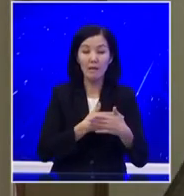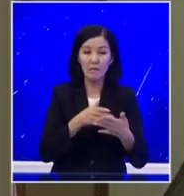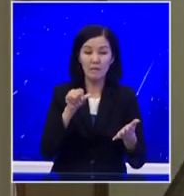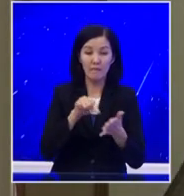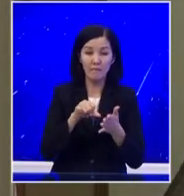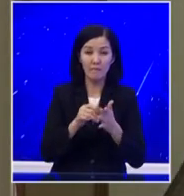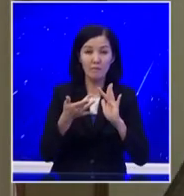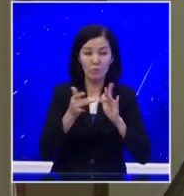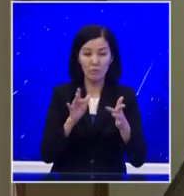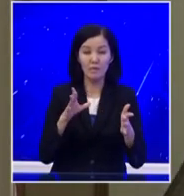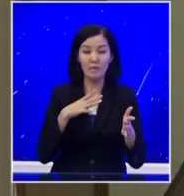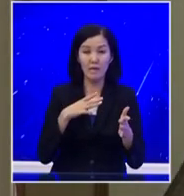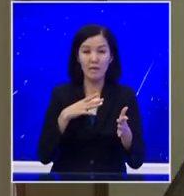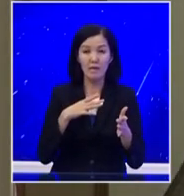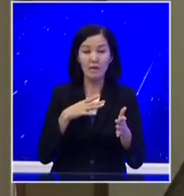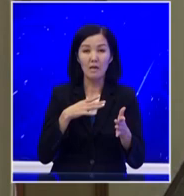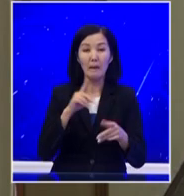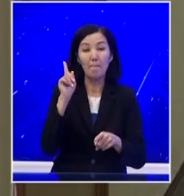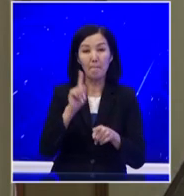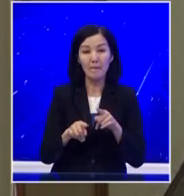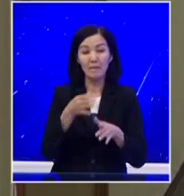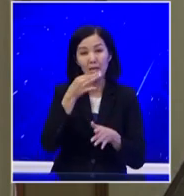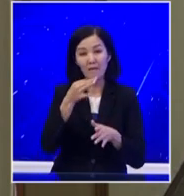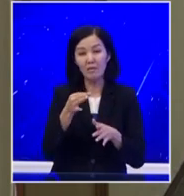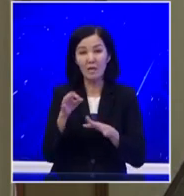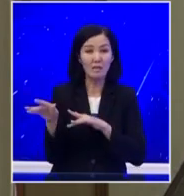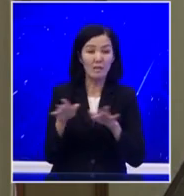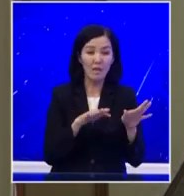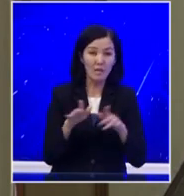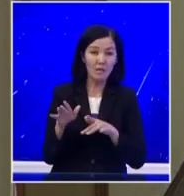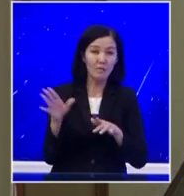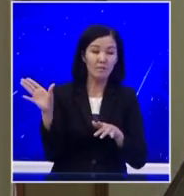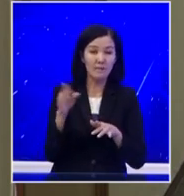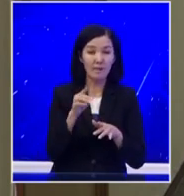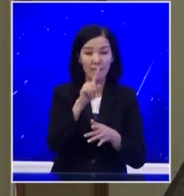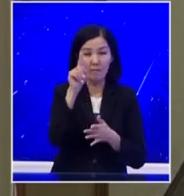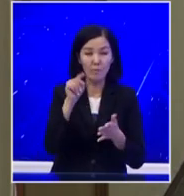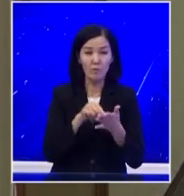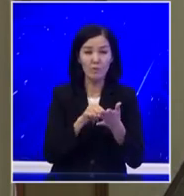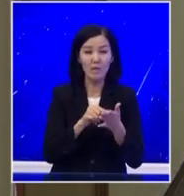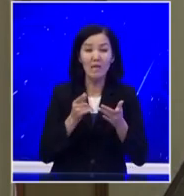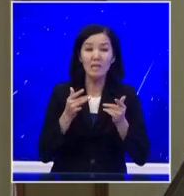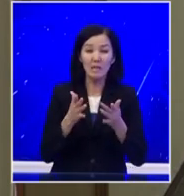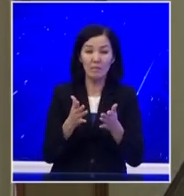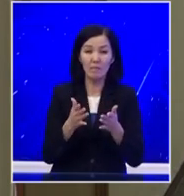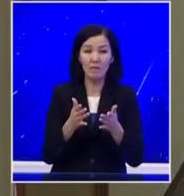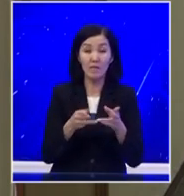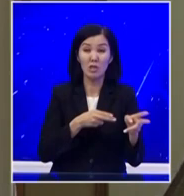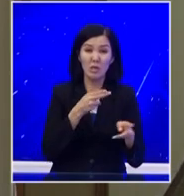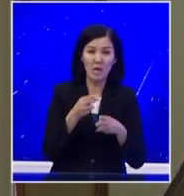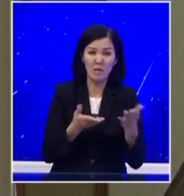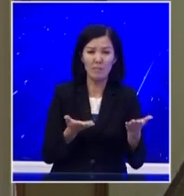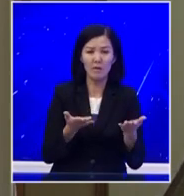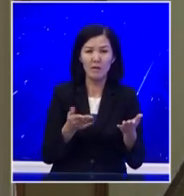он отвечает быстро и оперативно реагируют на все мольбы и требования где-то даже требования